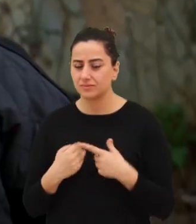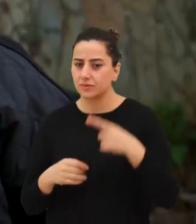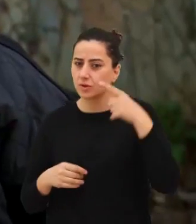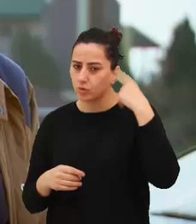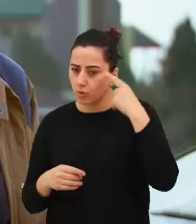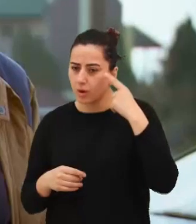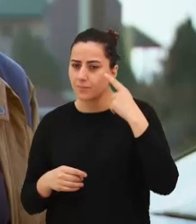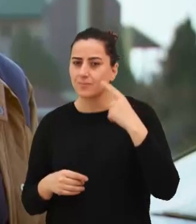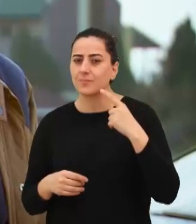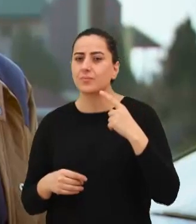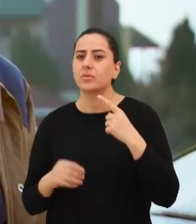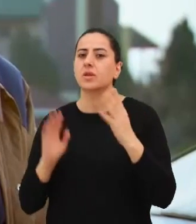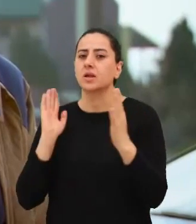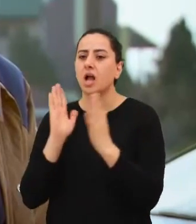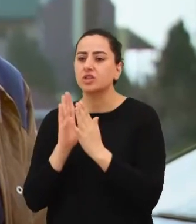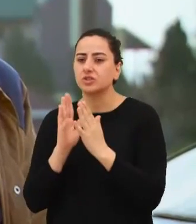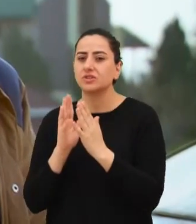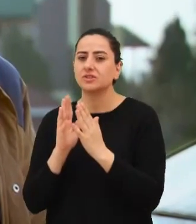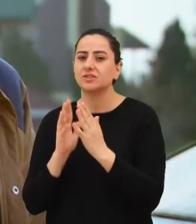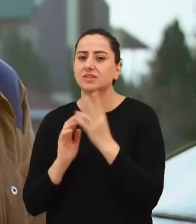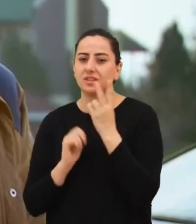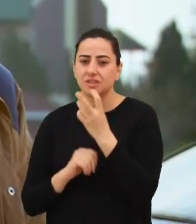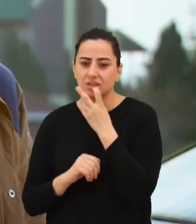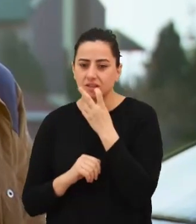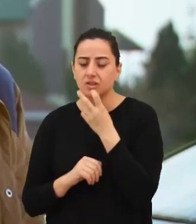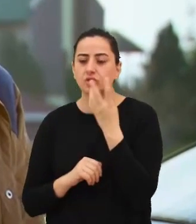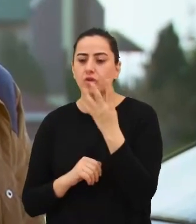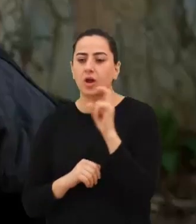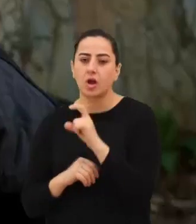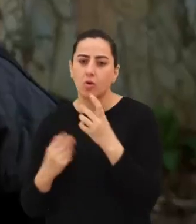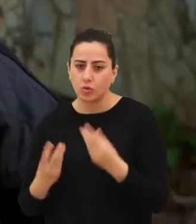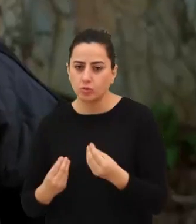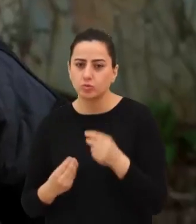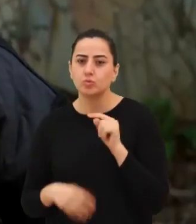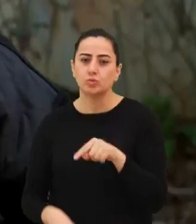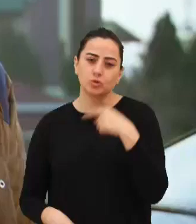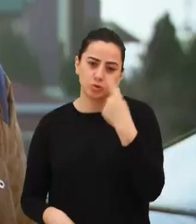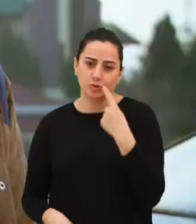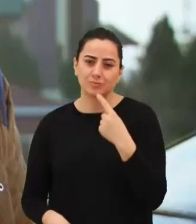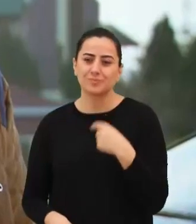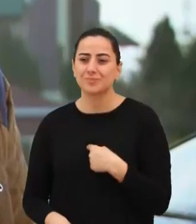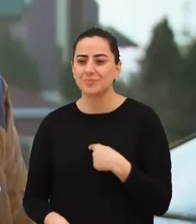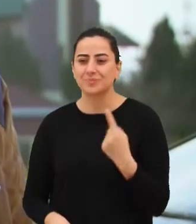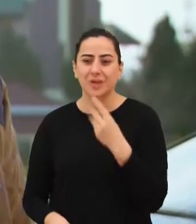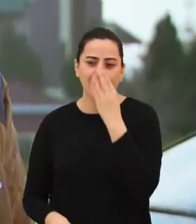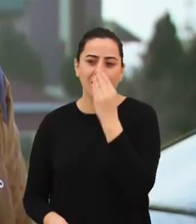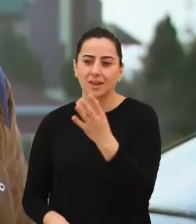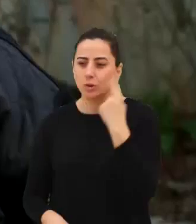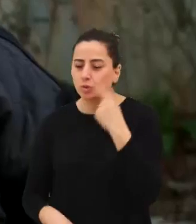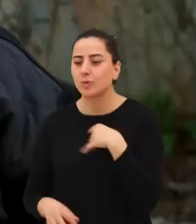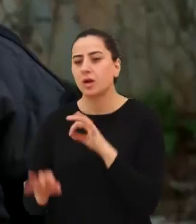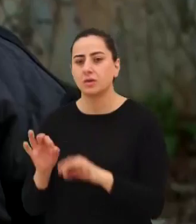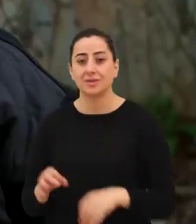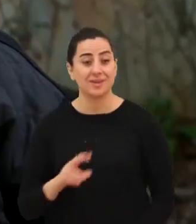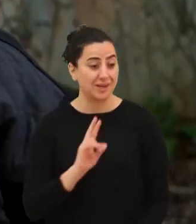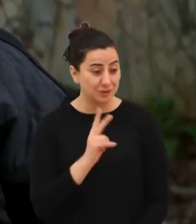Rüyam'la karşılaşmamızın 2 yıl 4. ayı biliyor musun? O yüzden ona ben bir hediye alacaktım da o yüzden.